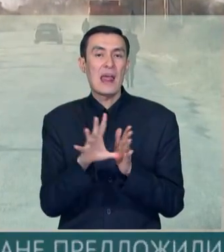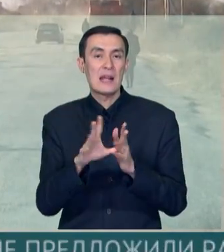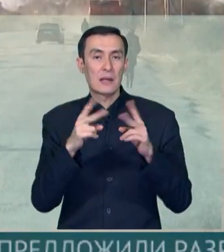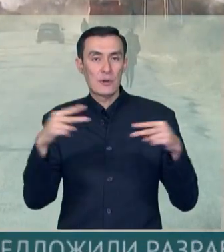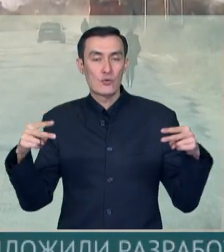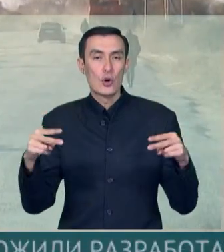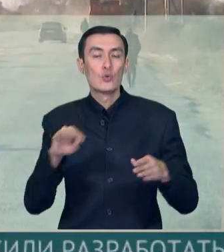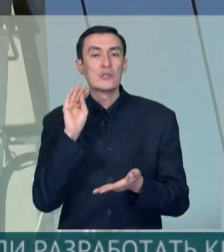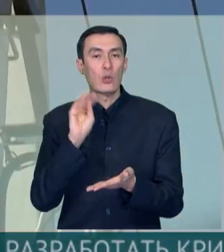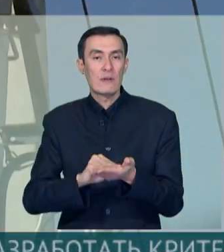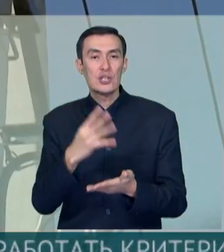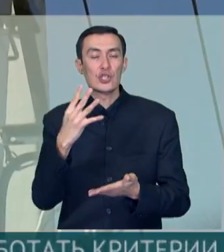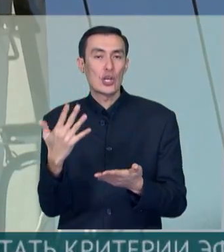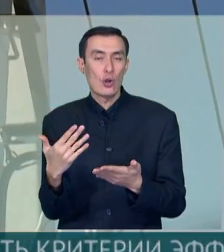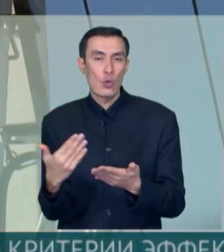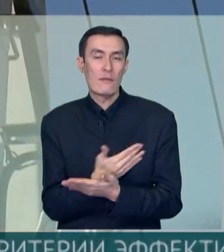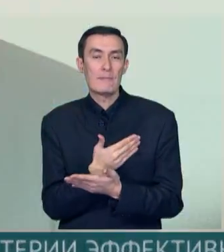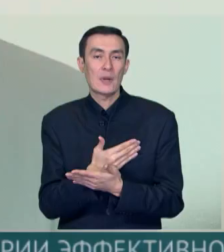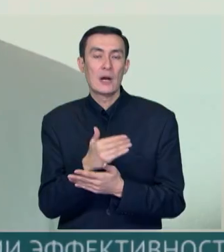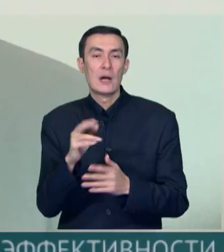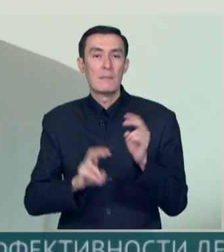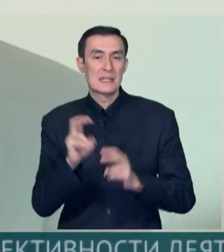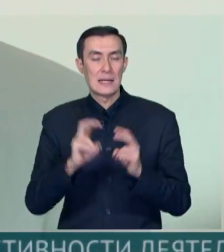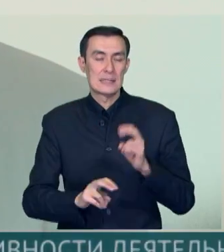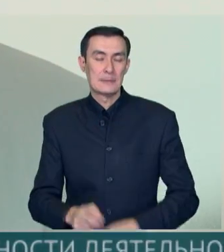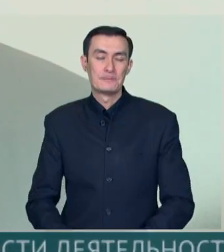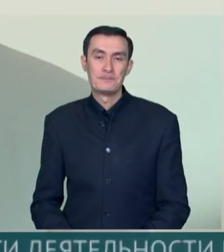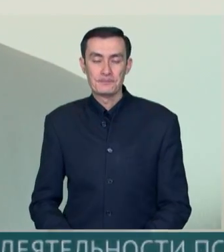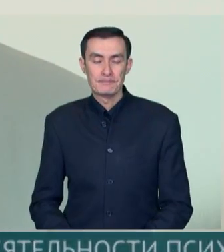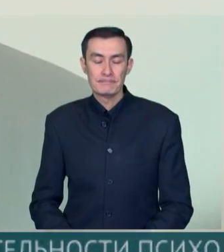электропередач, установлены 4 новые подстанции.